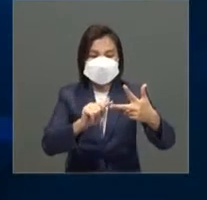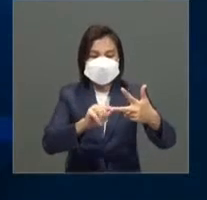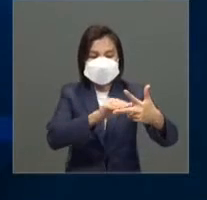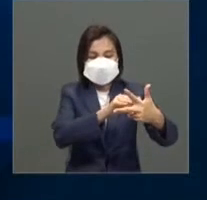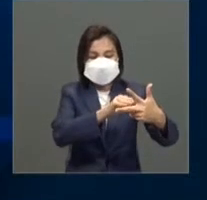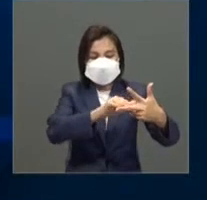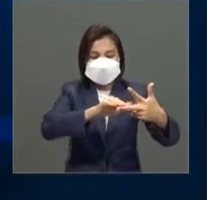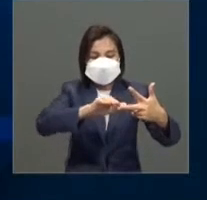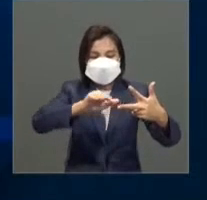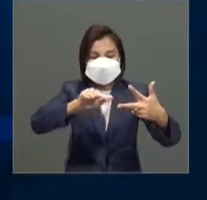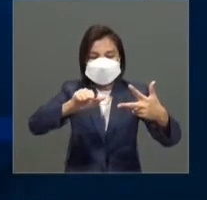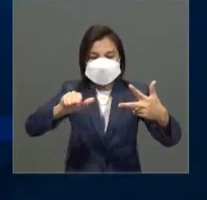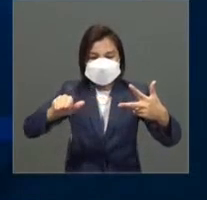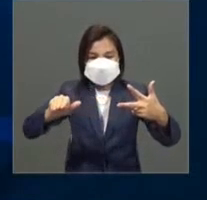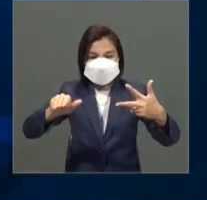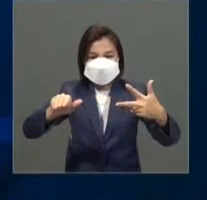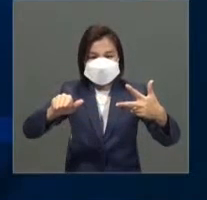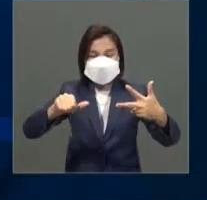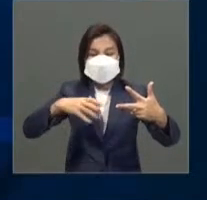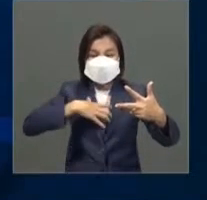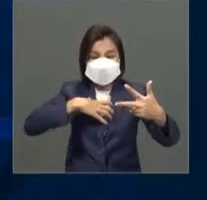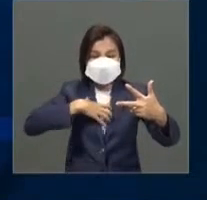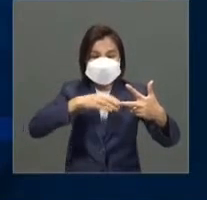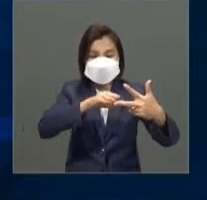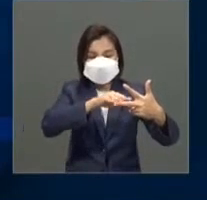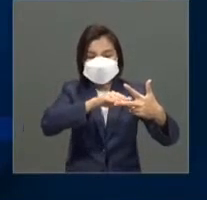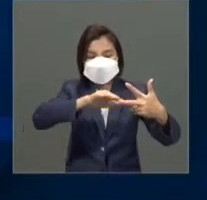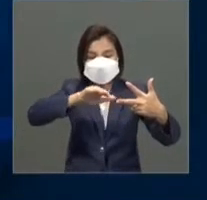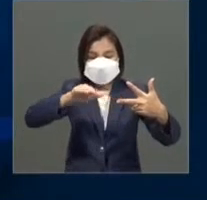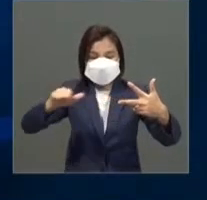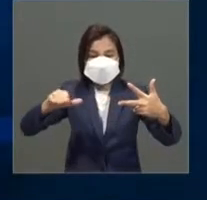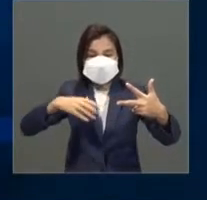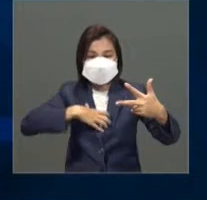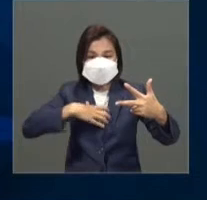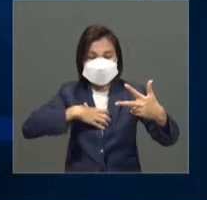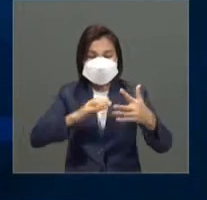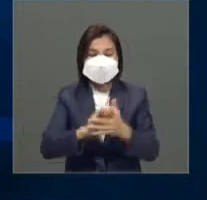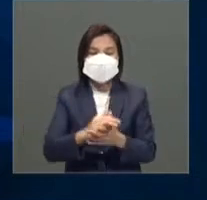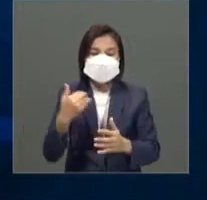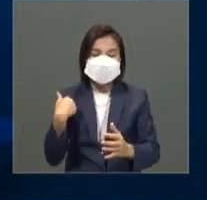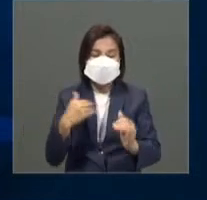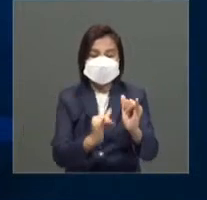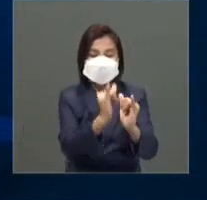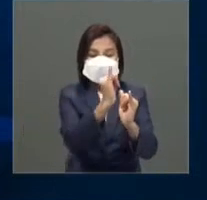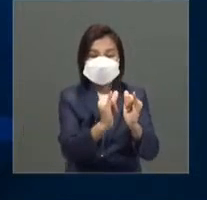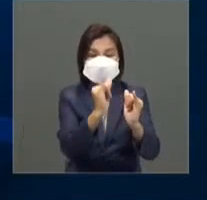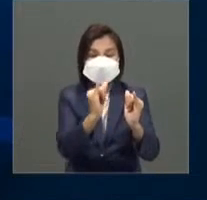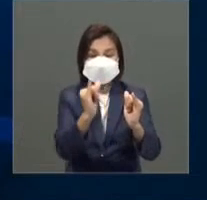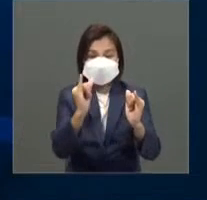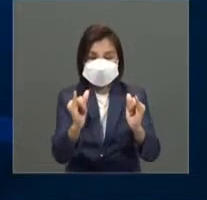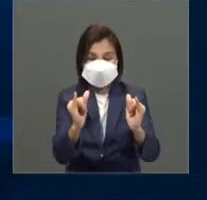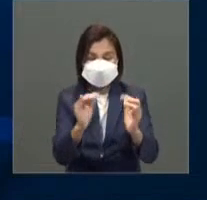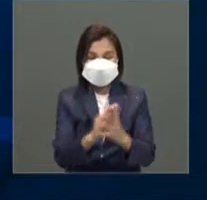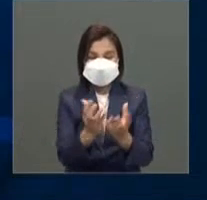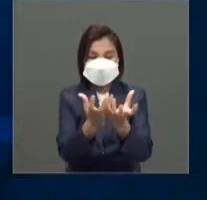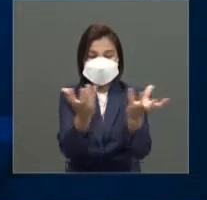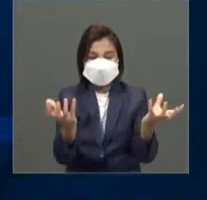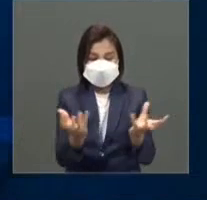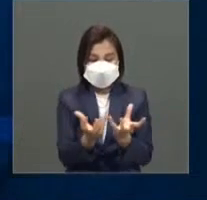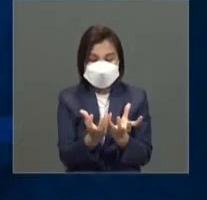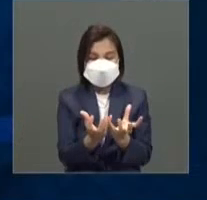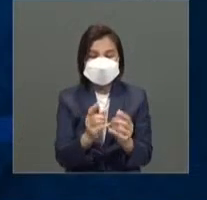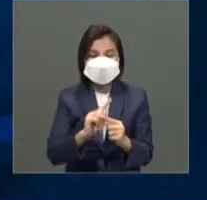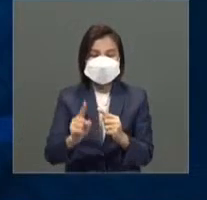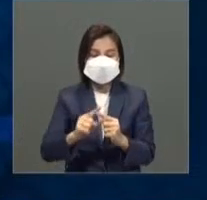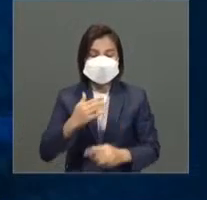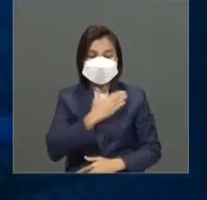าแตะลงมาตรงนี้ได้จะทำให้เรามีการใช้เตียงใช้ทรัพยากรของทางด้าน